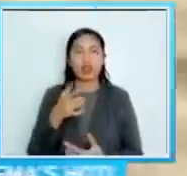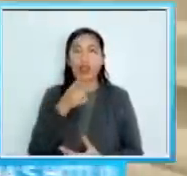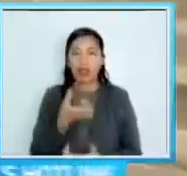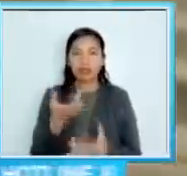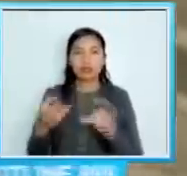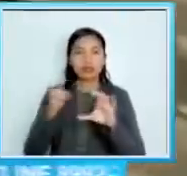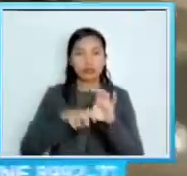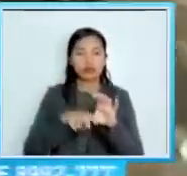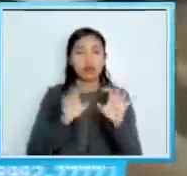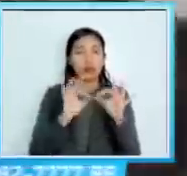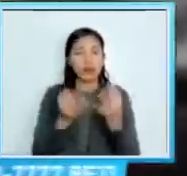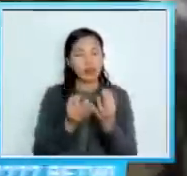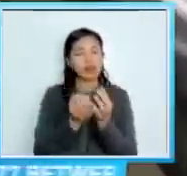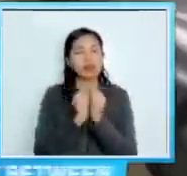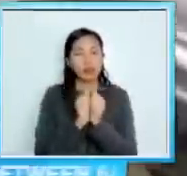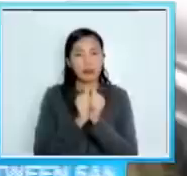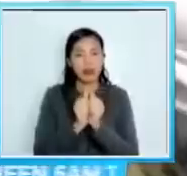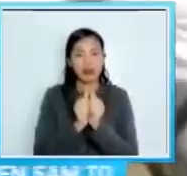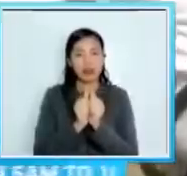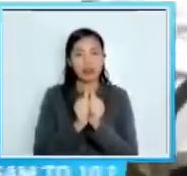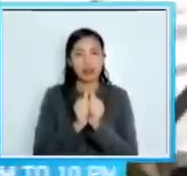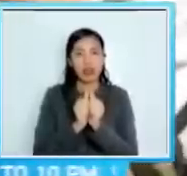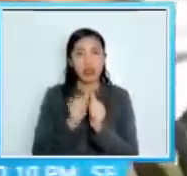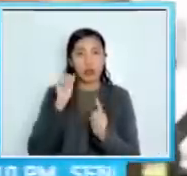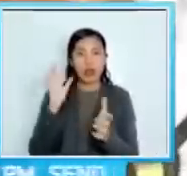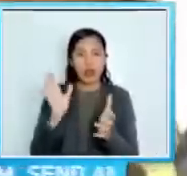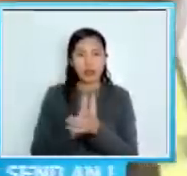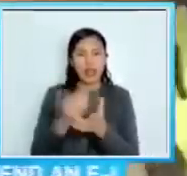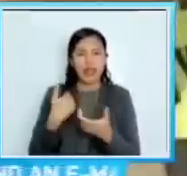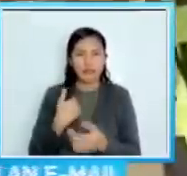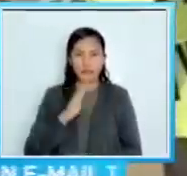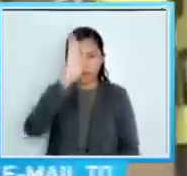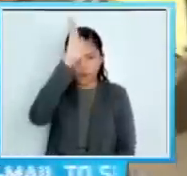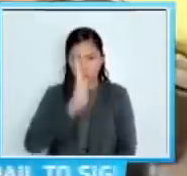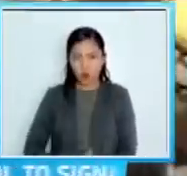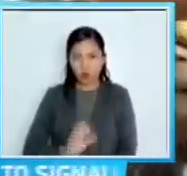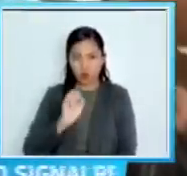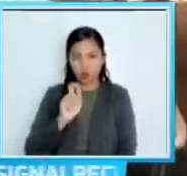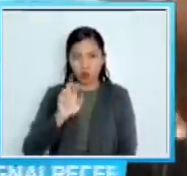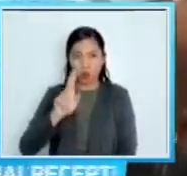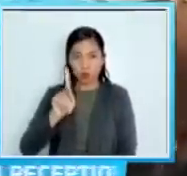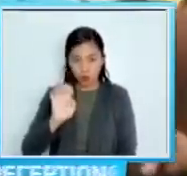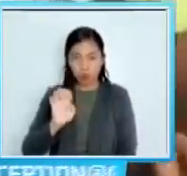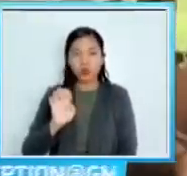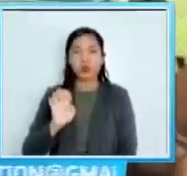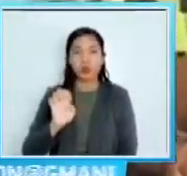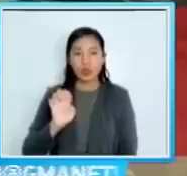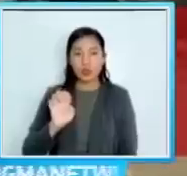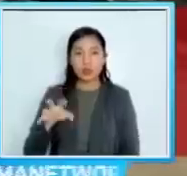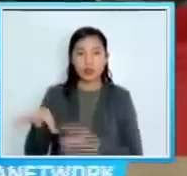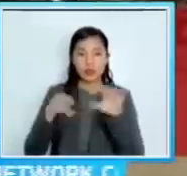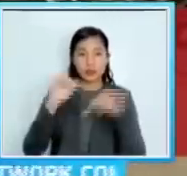Abel kasama ang na-stroke na asawa patawid ng Surigao City. Umalis sila sa isla para makasama ang kanilang mga anak sa